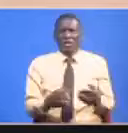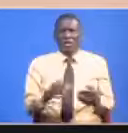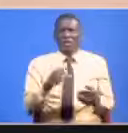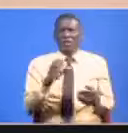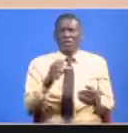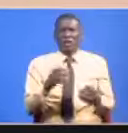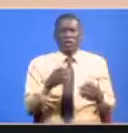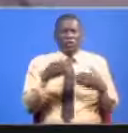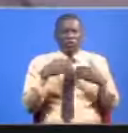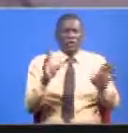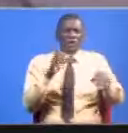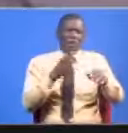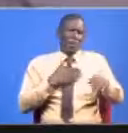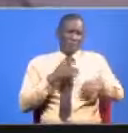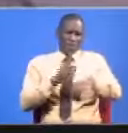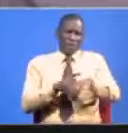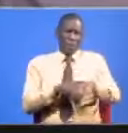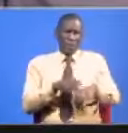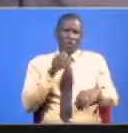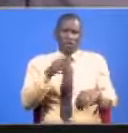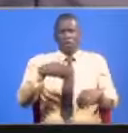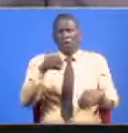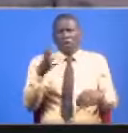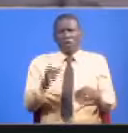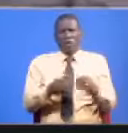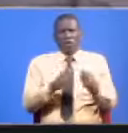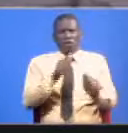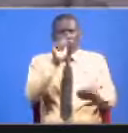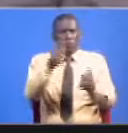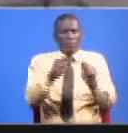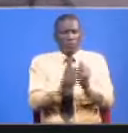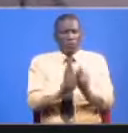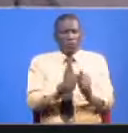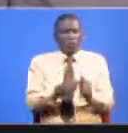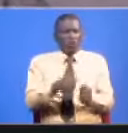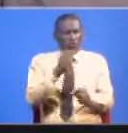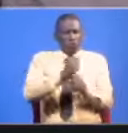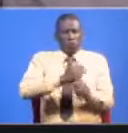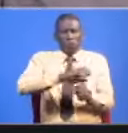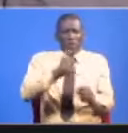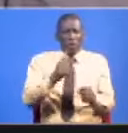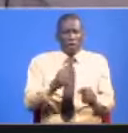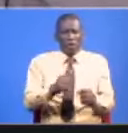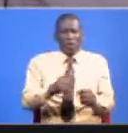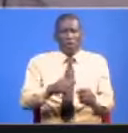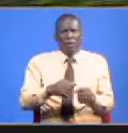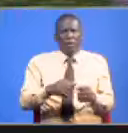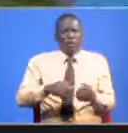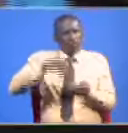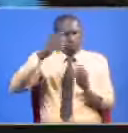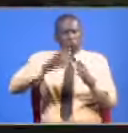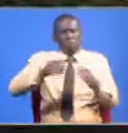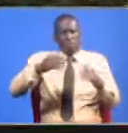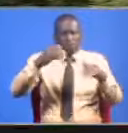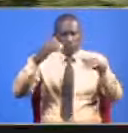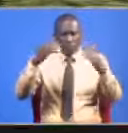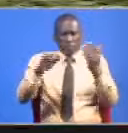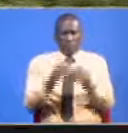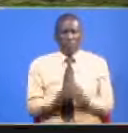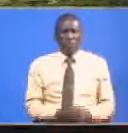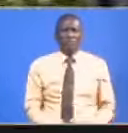this has already wasted my time, and I'm supposed to be outside there competing for jobs with other universities, with other comrades from other universities.